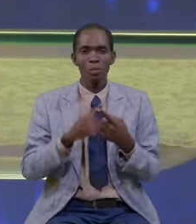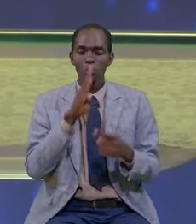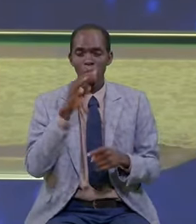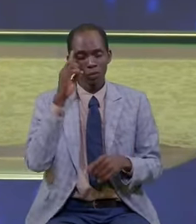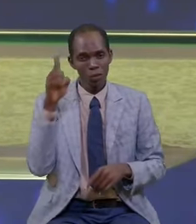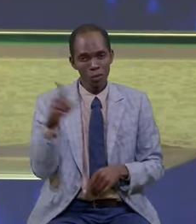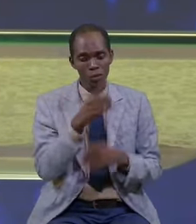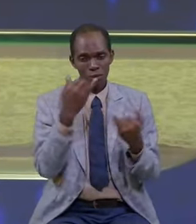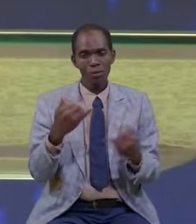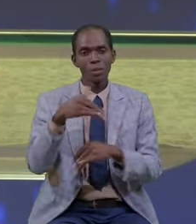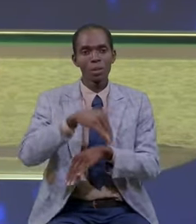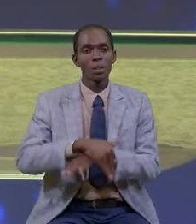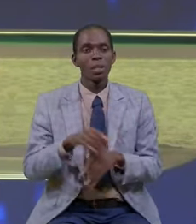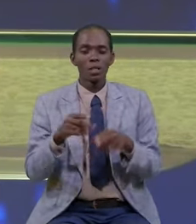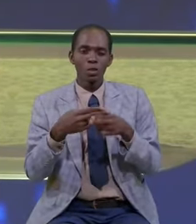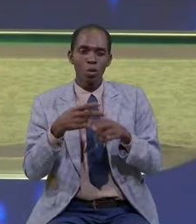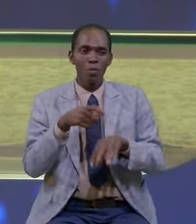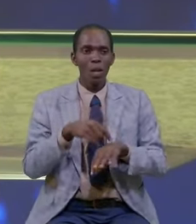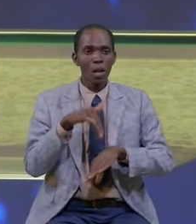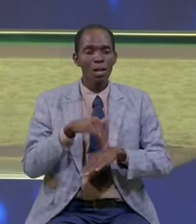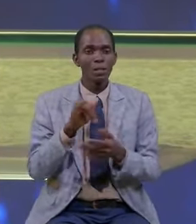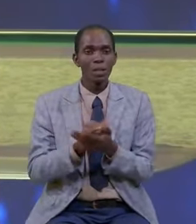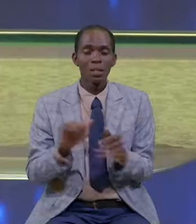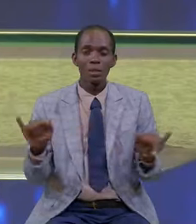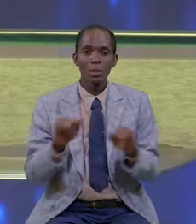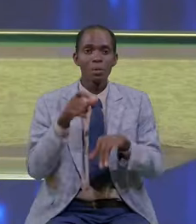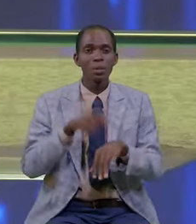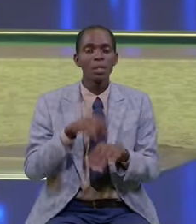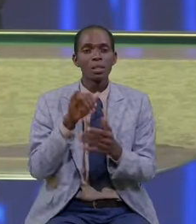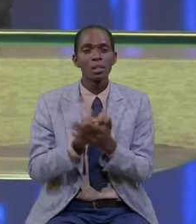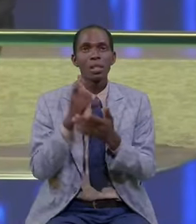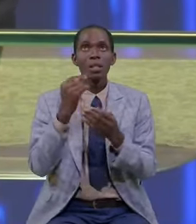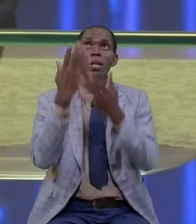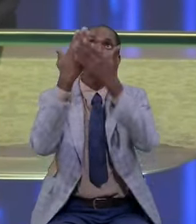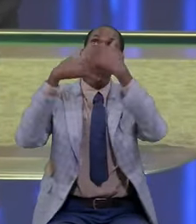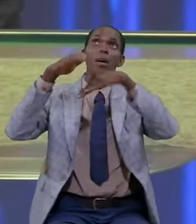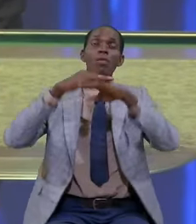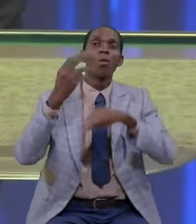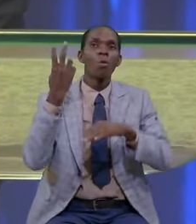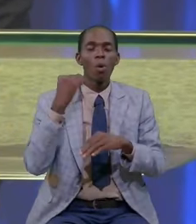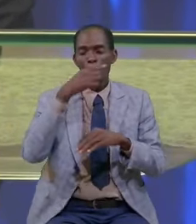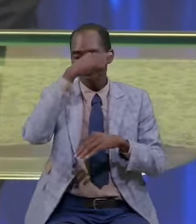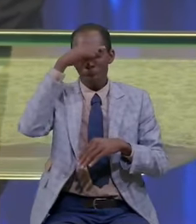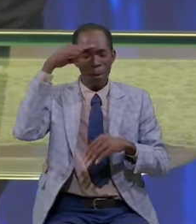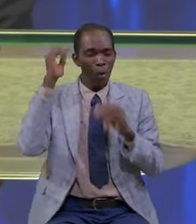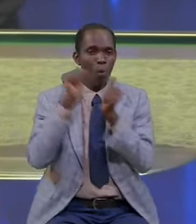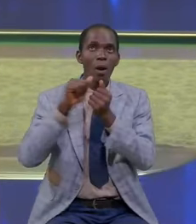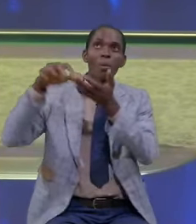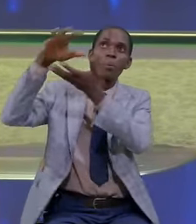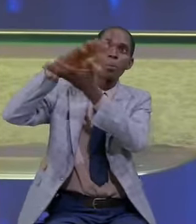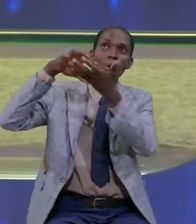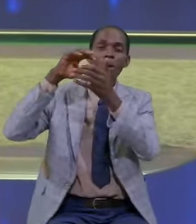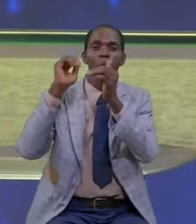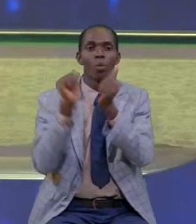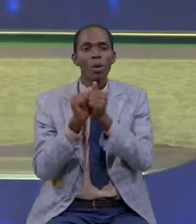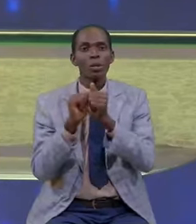eut, en peu de temps, le ciel s'obscurcit par les nuages, le vent s'établit,